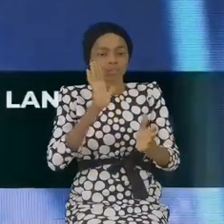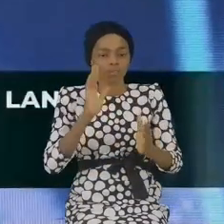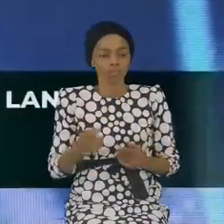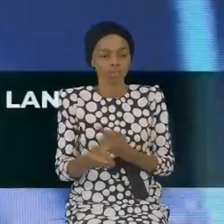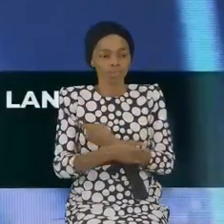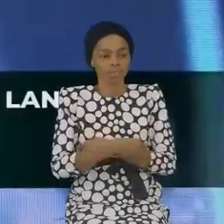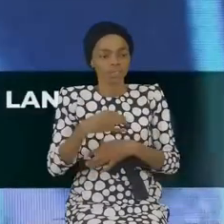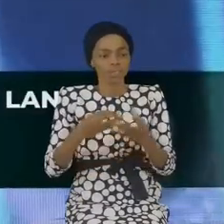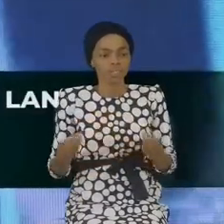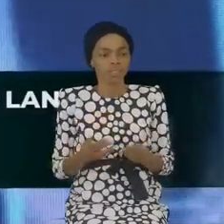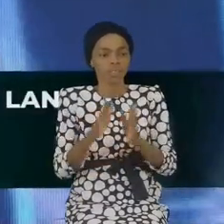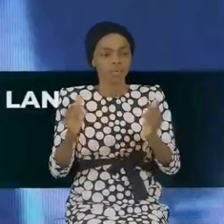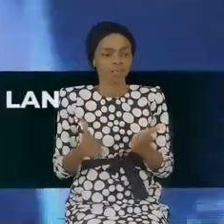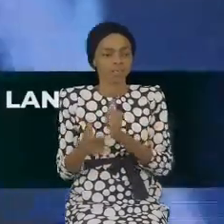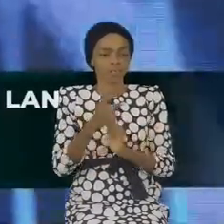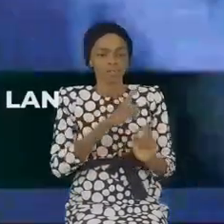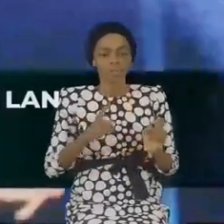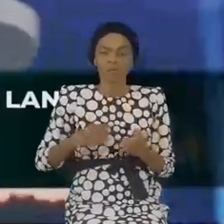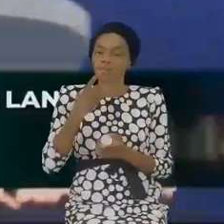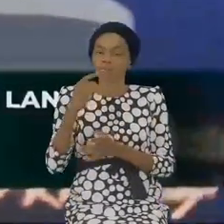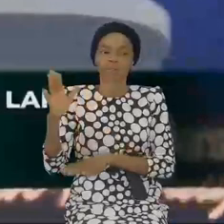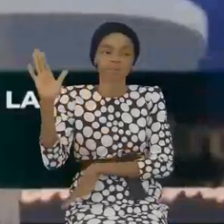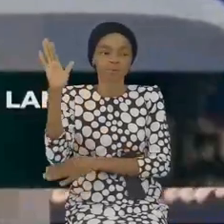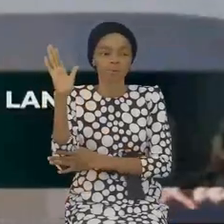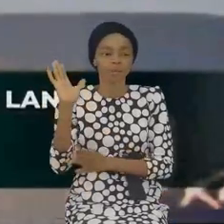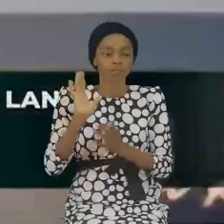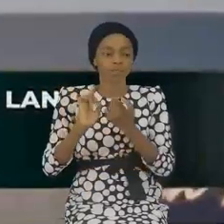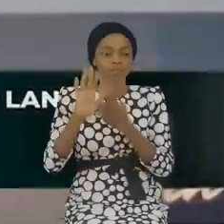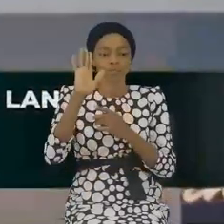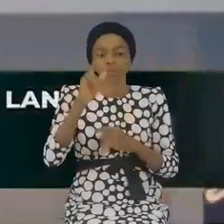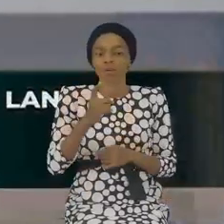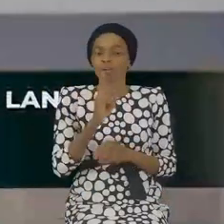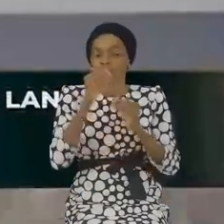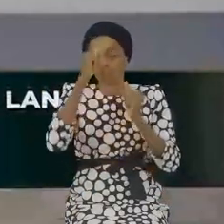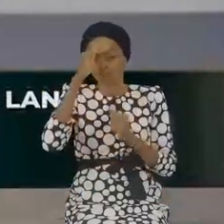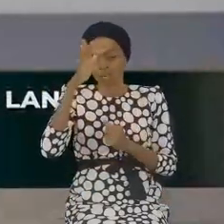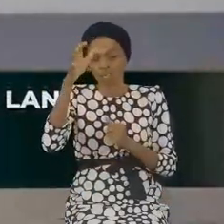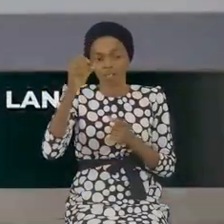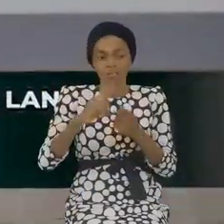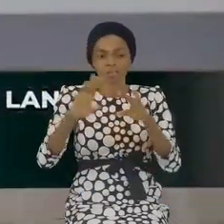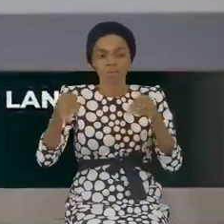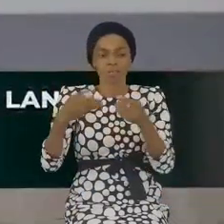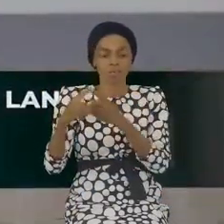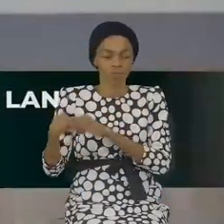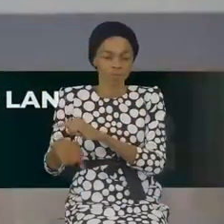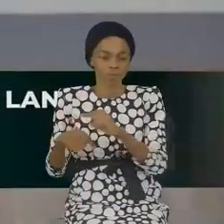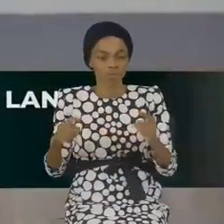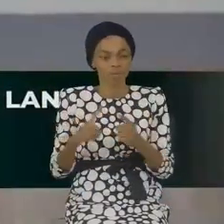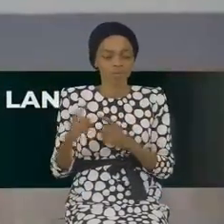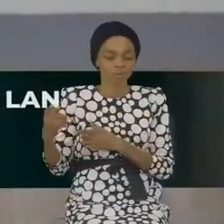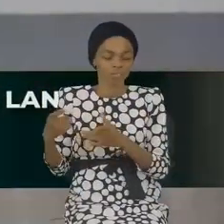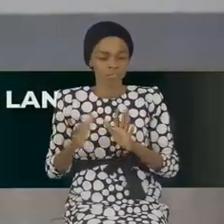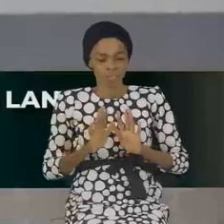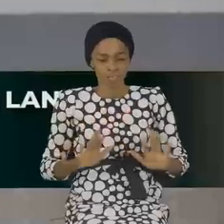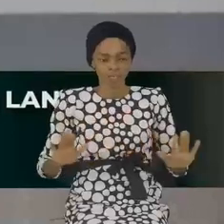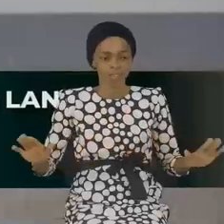l'Éternel a juré à vos pères de leur donner, à eux et à leur postérité, pays où coule le lait